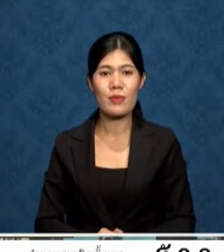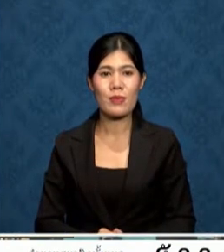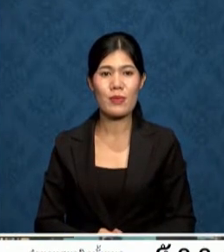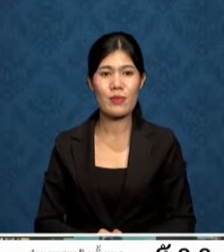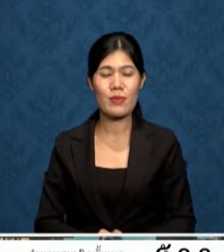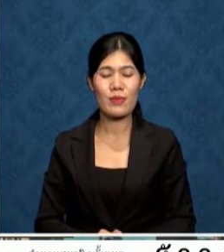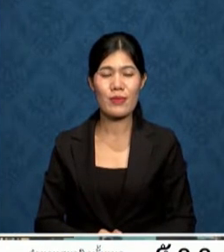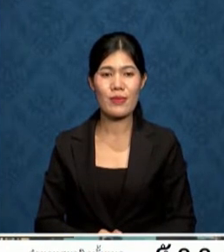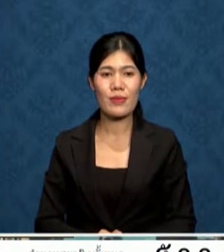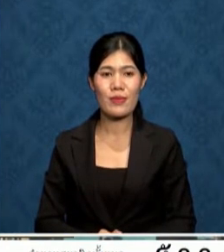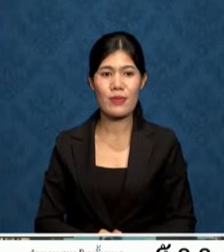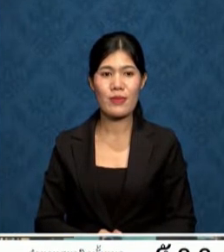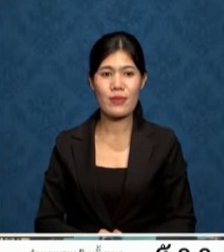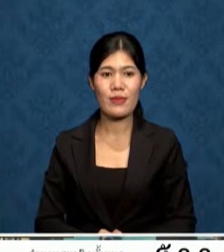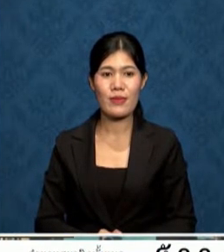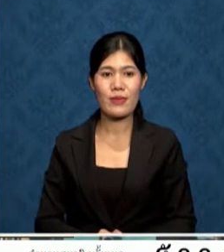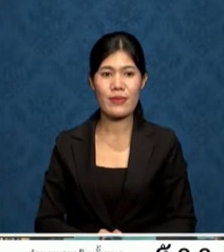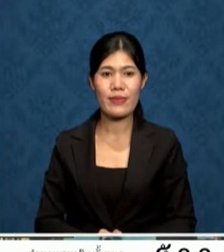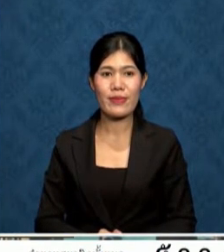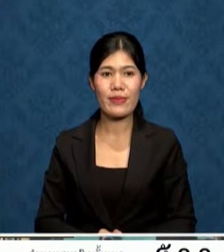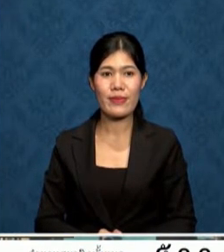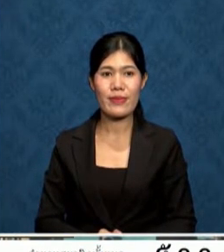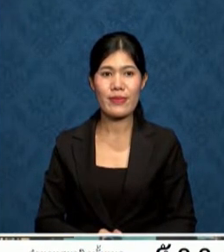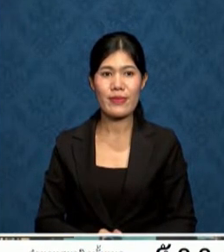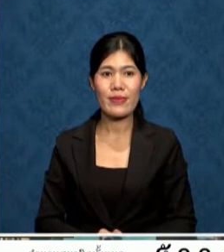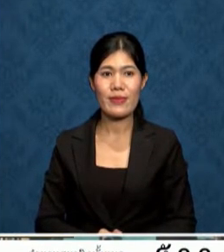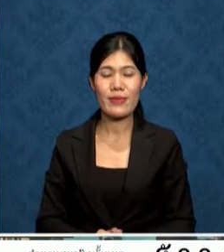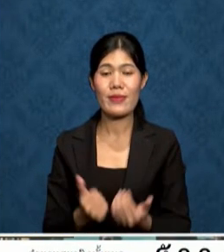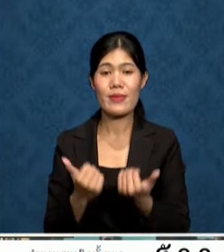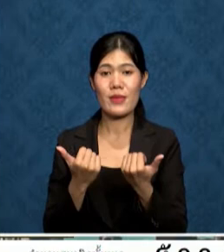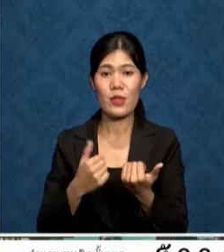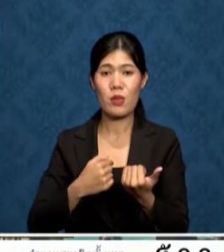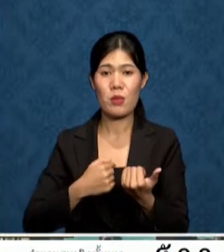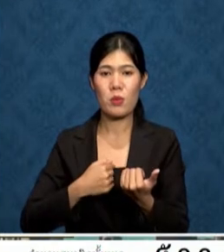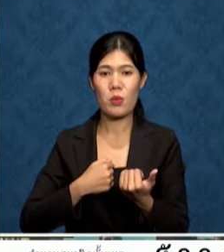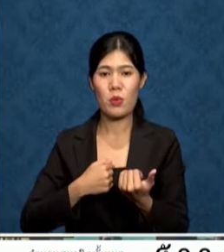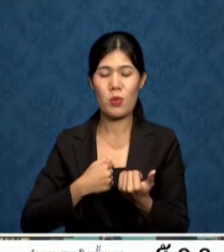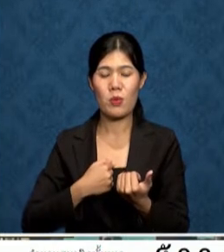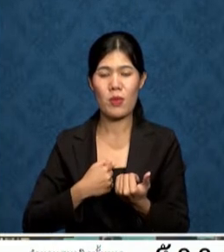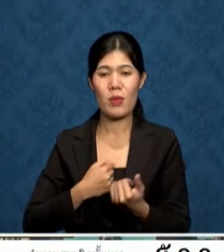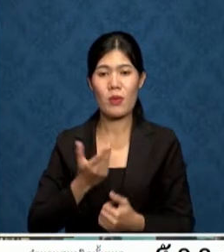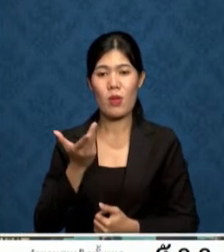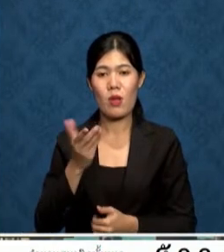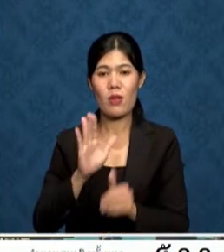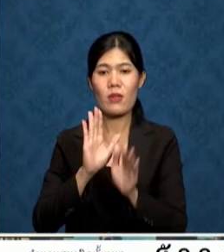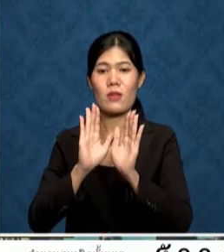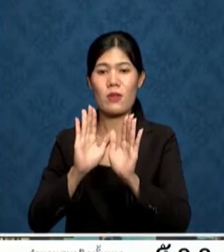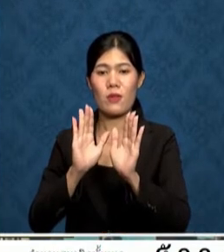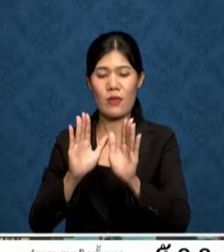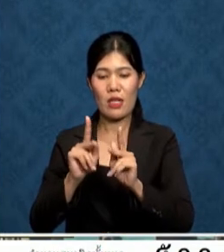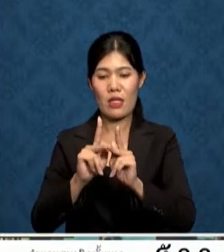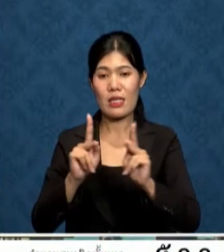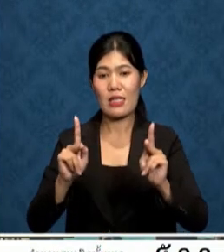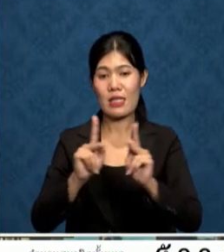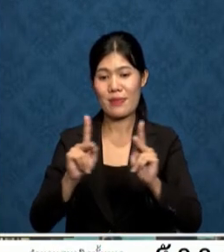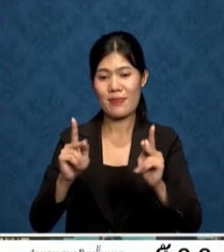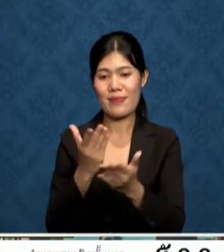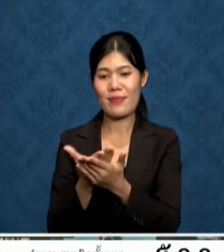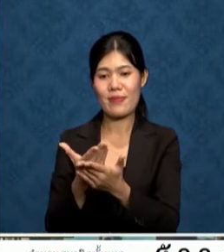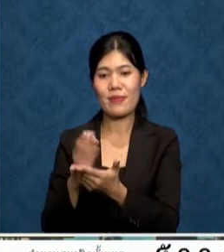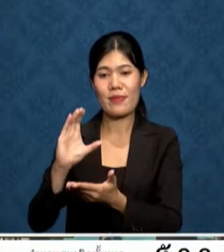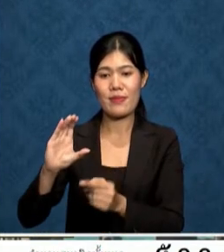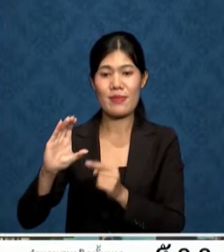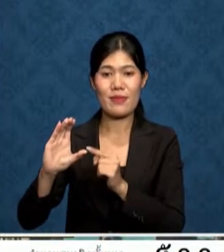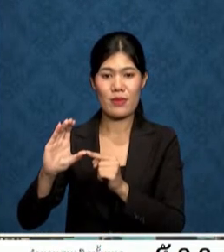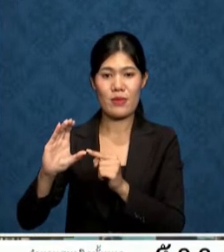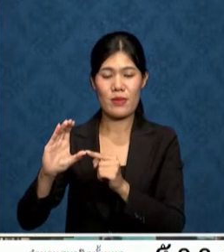ขึ้นในเรื่องนี้นะครับผมก็ขอตั้งข้อสังเกตฝากไปยังกรรมาธิการงบประมาณเลยนะครับว่าในปีนี้